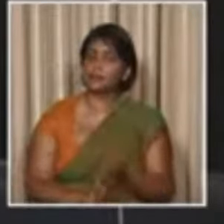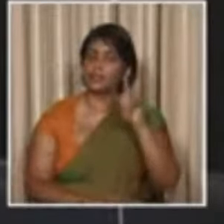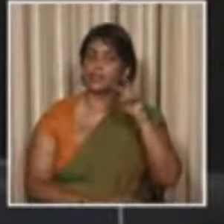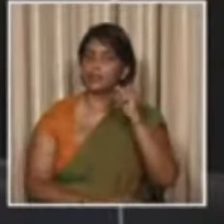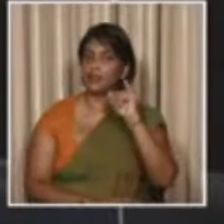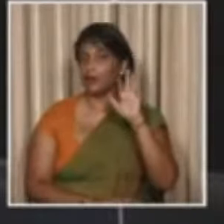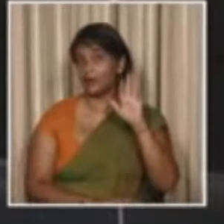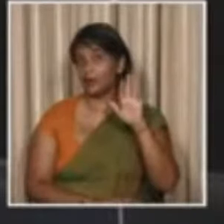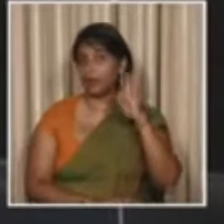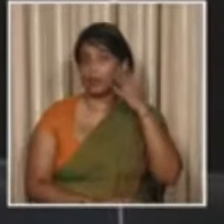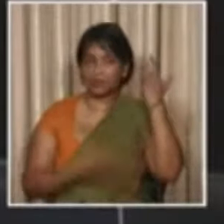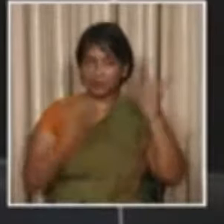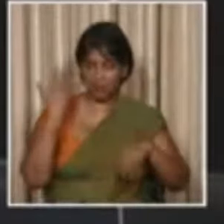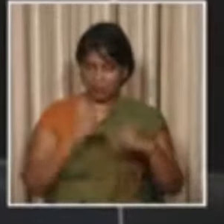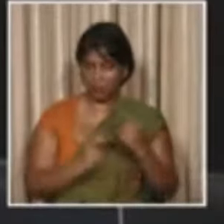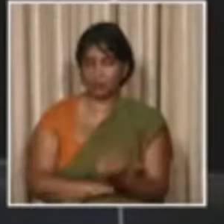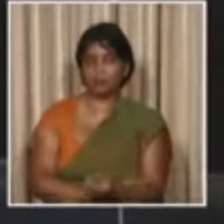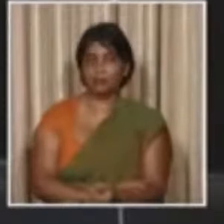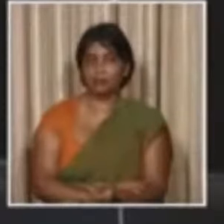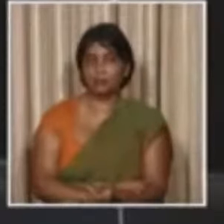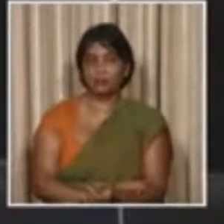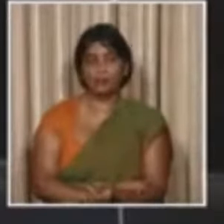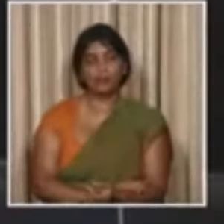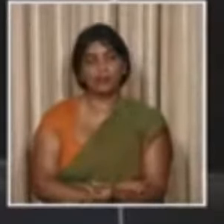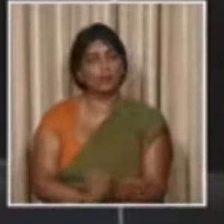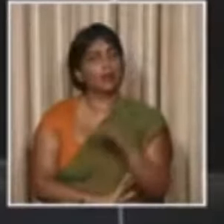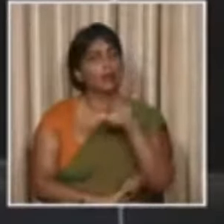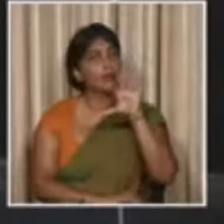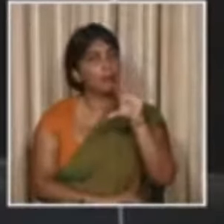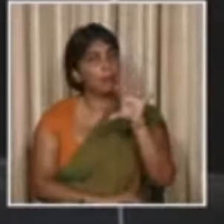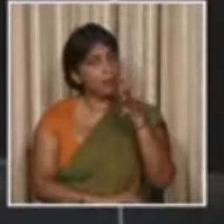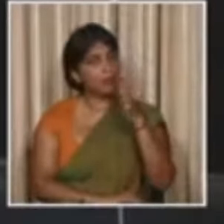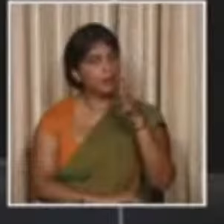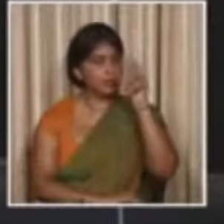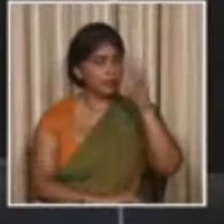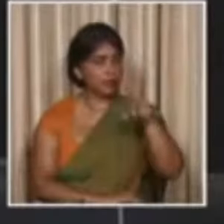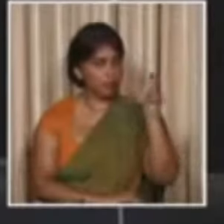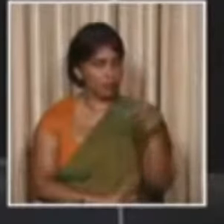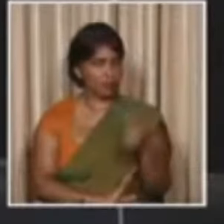269 දෙනෙක් මිය ගිහිල්ලා තියෙනවා. 500කට ආසන්න පිරිසක්